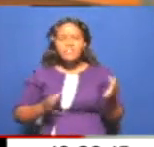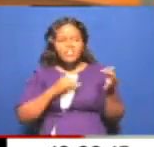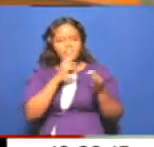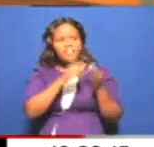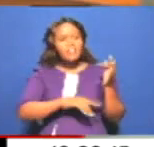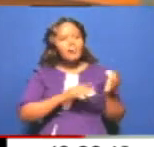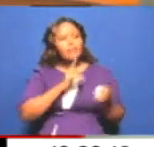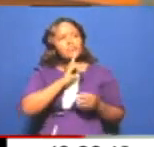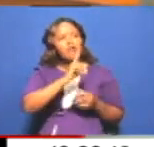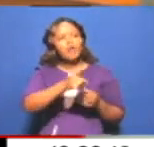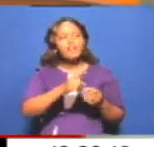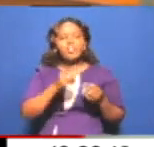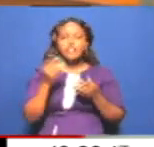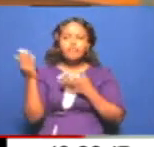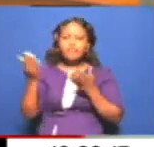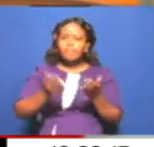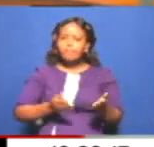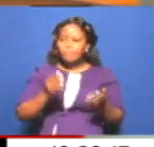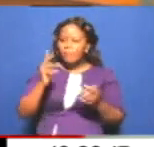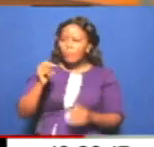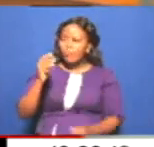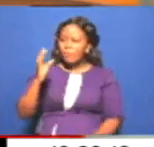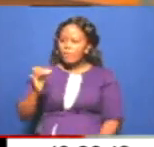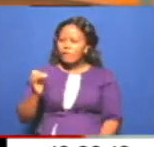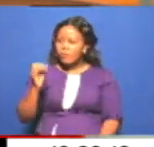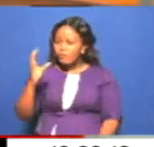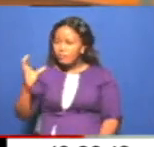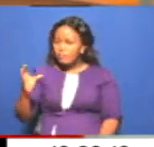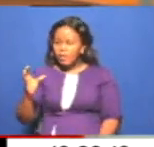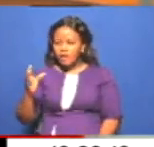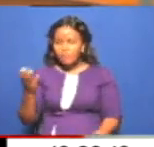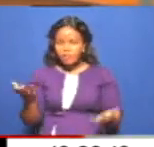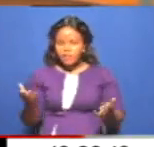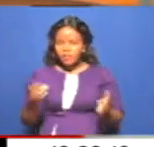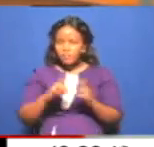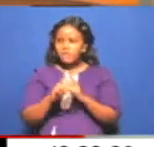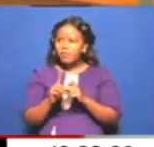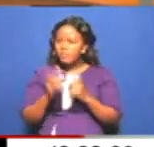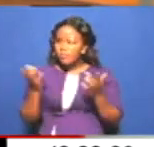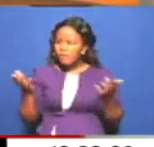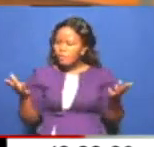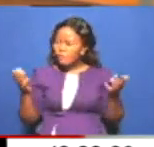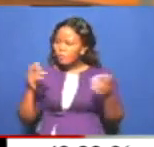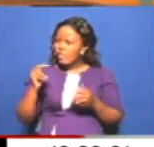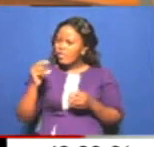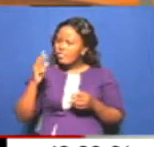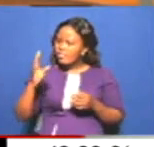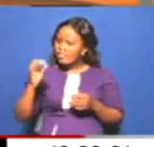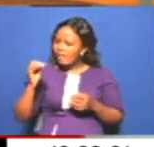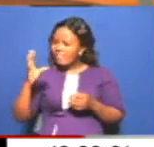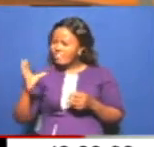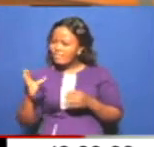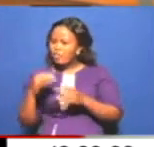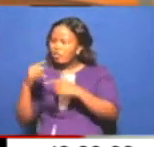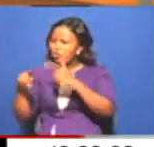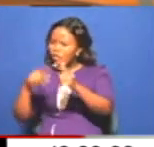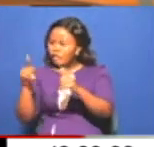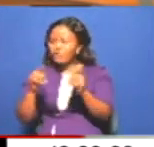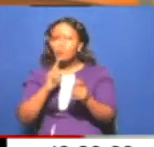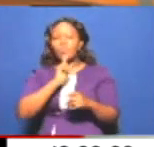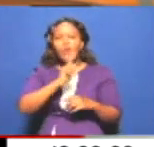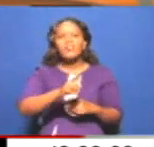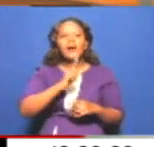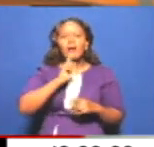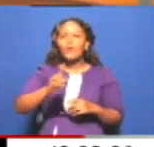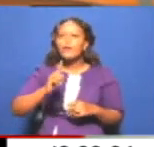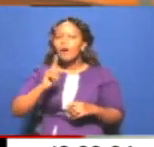mbele ya tume ya NCAC. Lakini kadri NCAC inavyozidi kuwaita na kuwataka wanasiasa